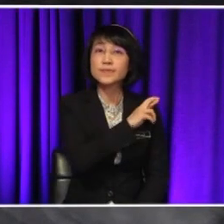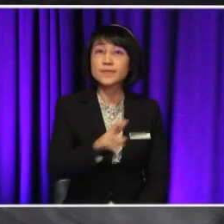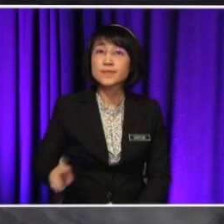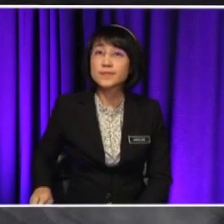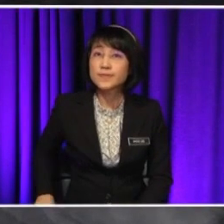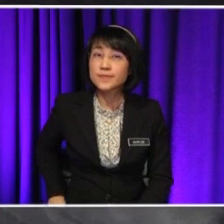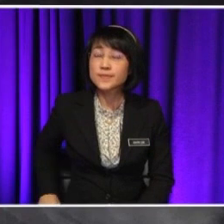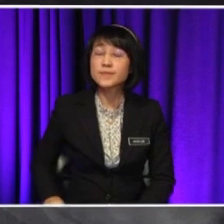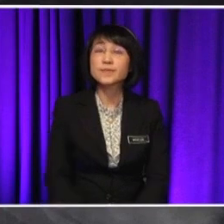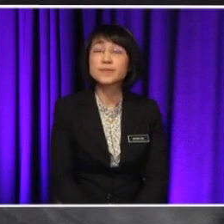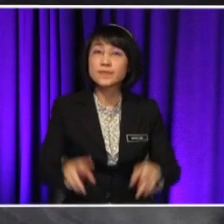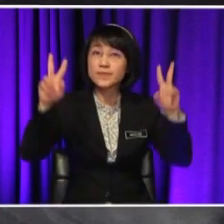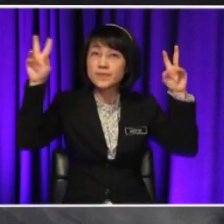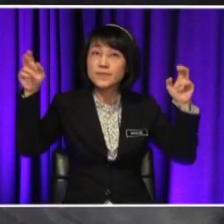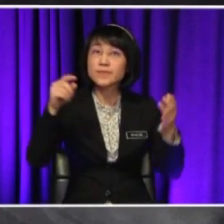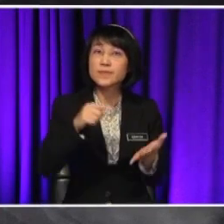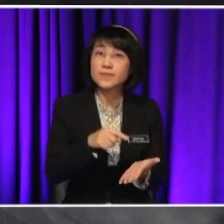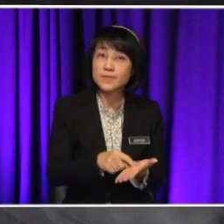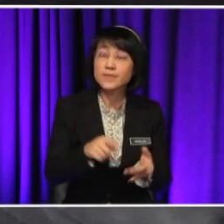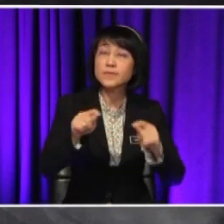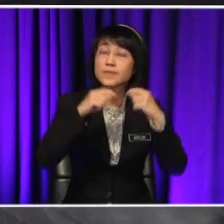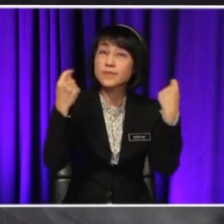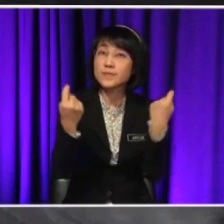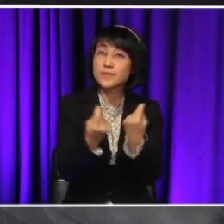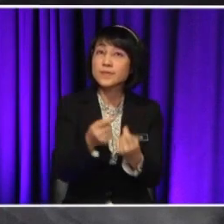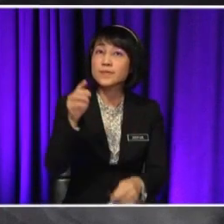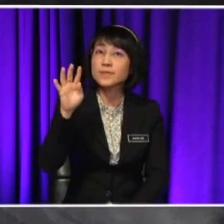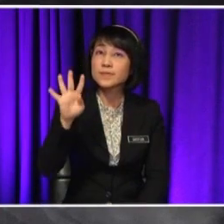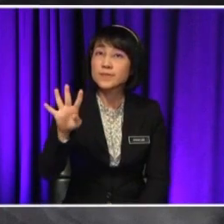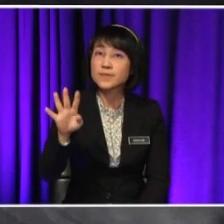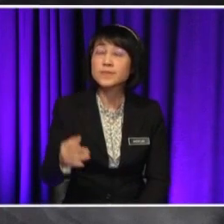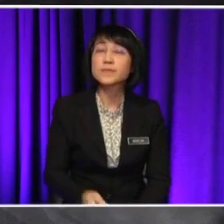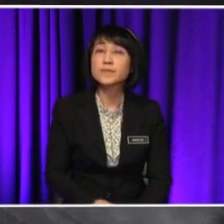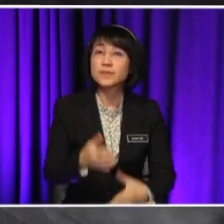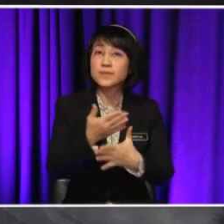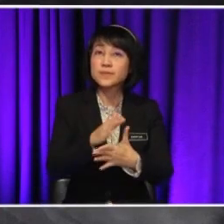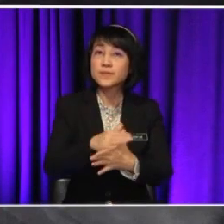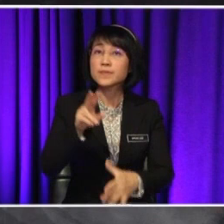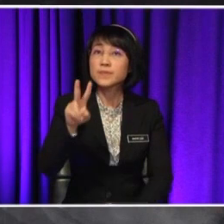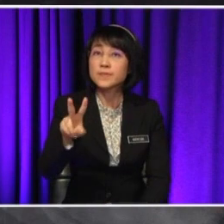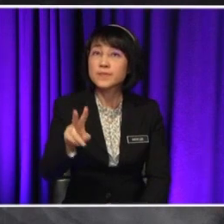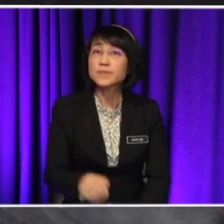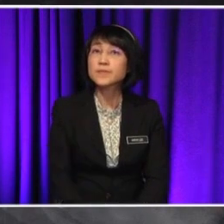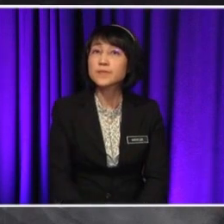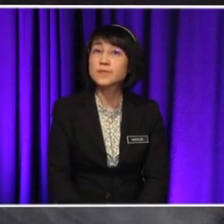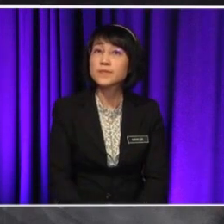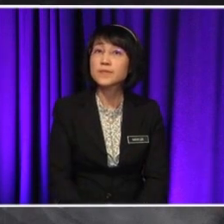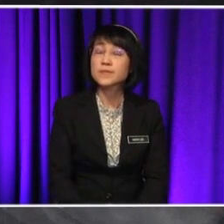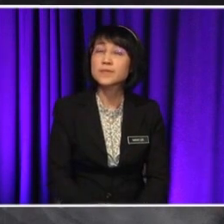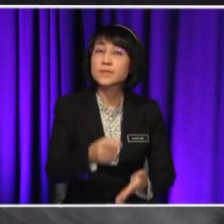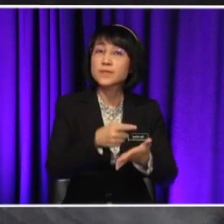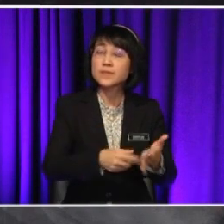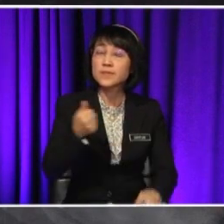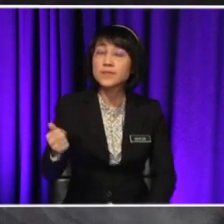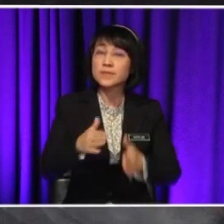Okey. Untuk tajuk ini semasa di tingkatan 4 dia terbahagi kepada dua. Apakah dia alat kebesaran dan apakah dia alat perhiasan